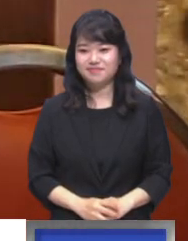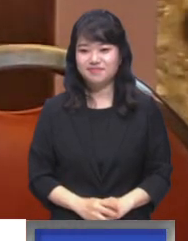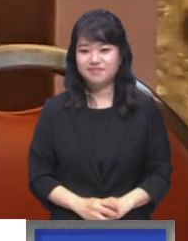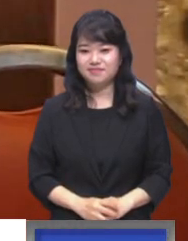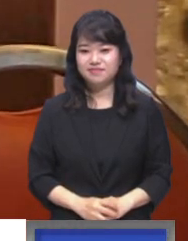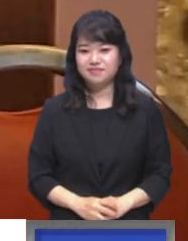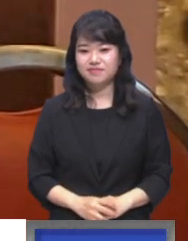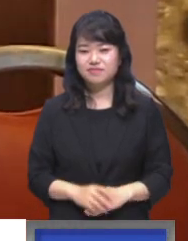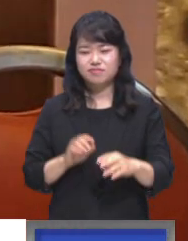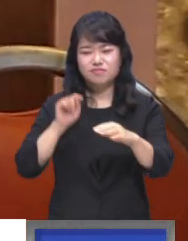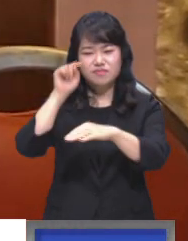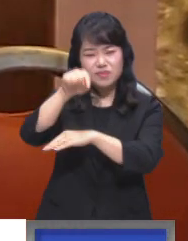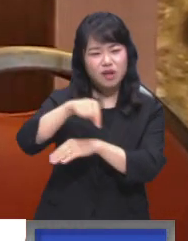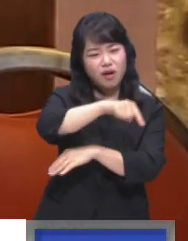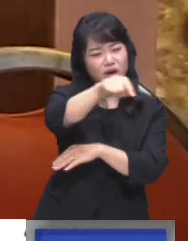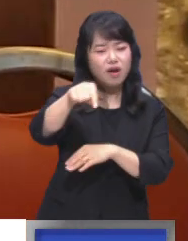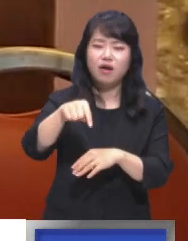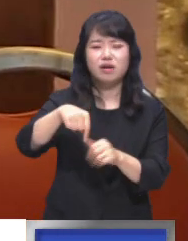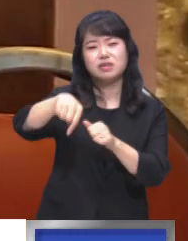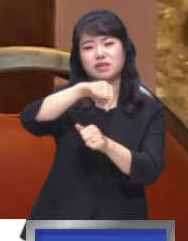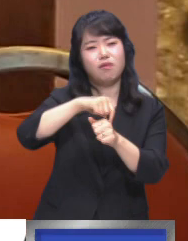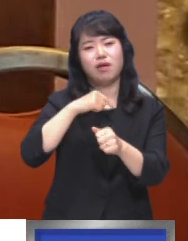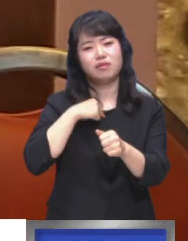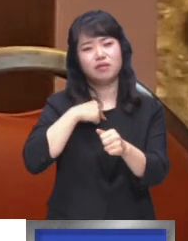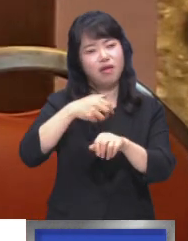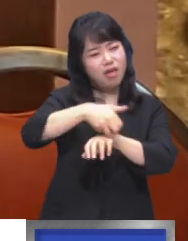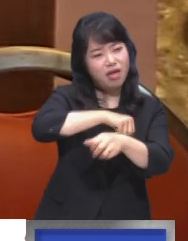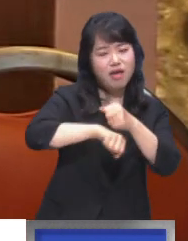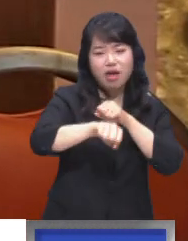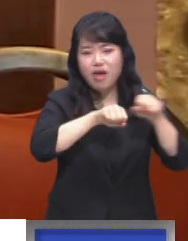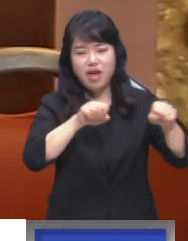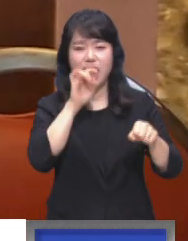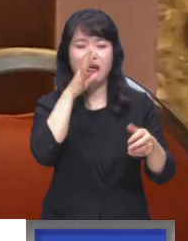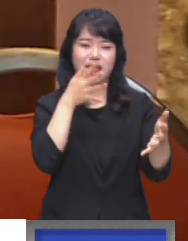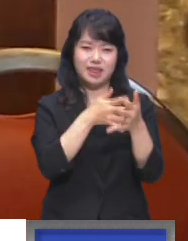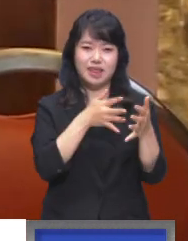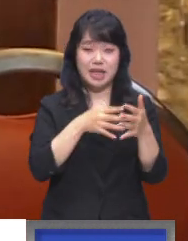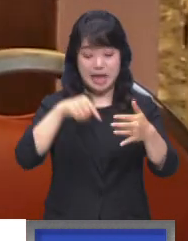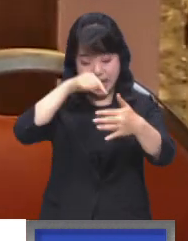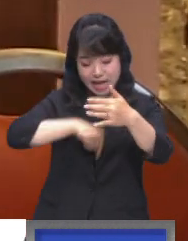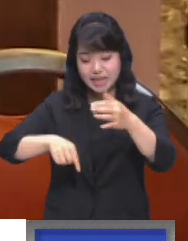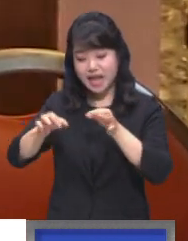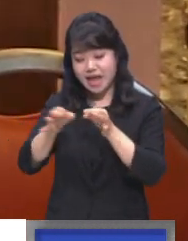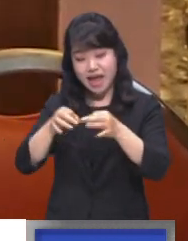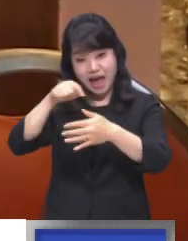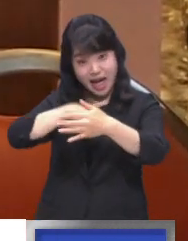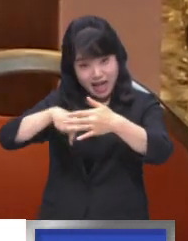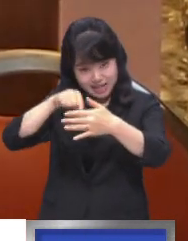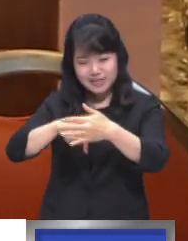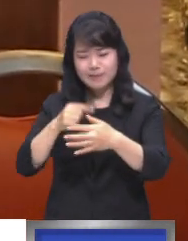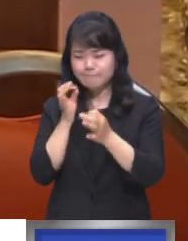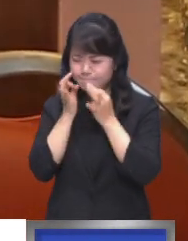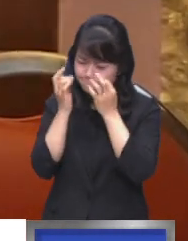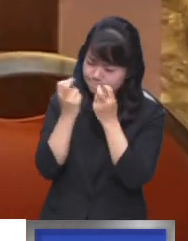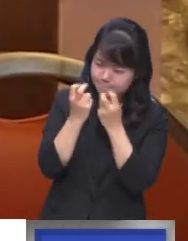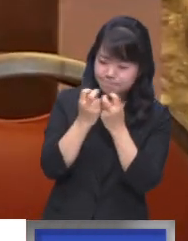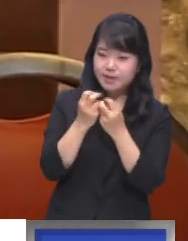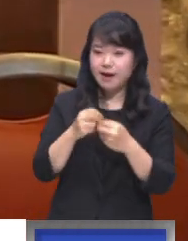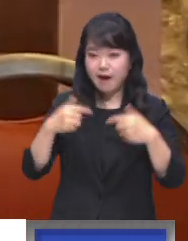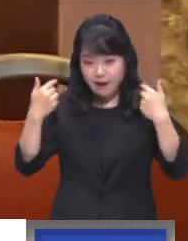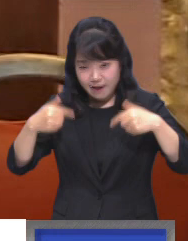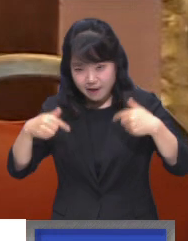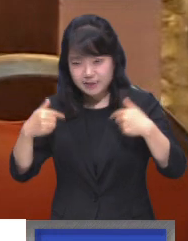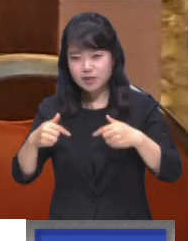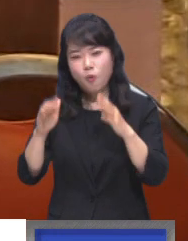외부 환경은 제가 어떻게 할수 있는 게 아니라서 제가 내부적으로 집중할 수 있는 거를 좀 했습니다. 그래서 책을 쌓아놓고